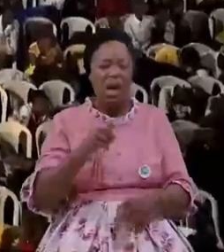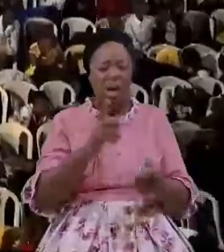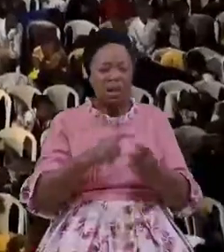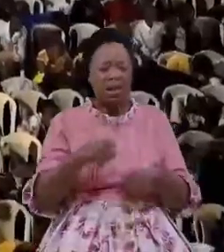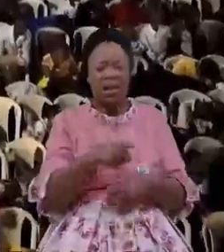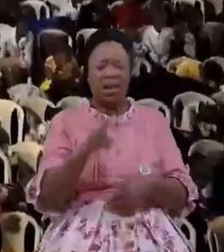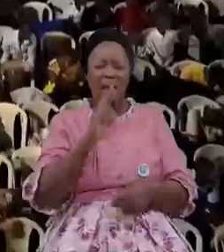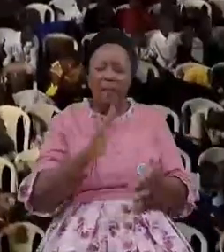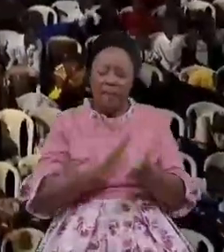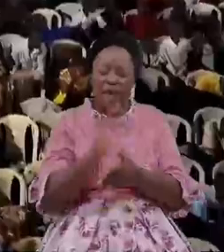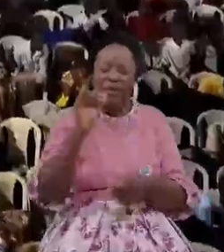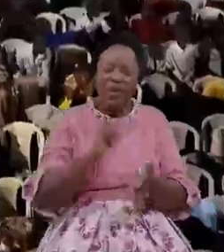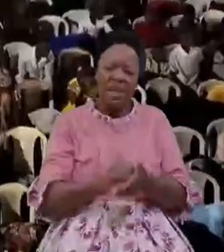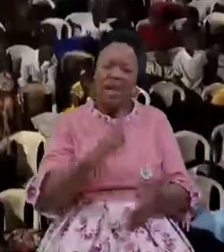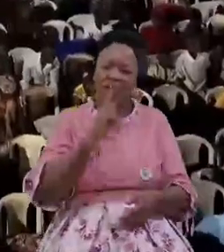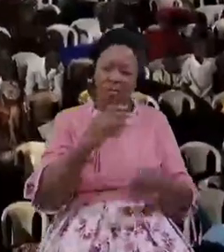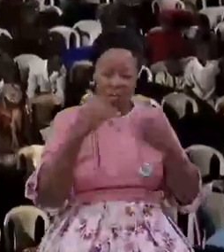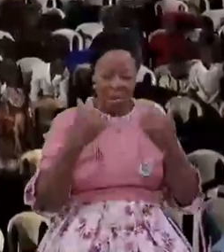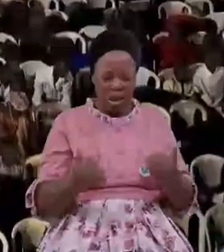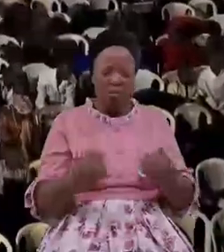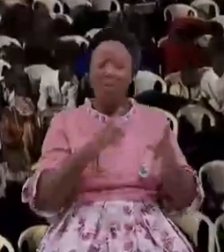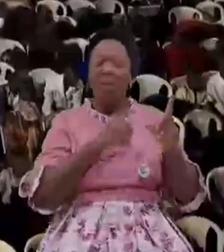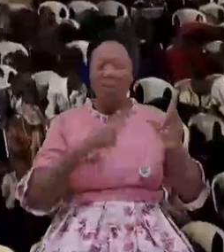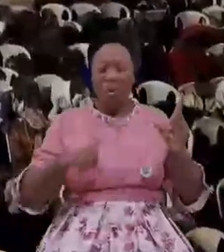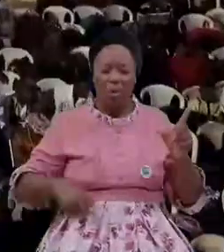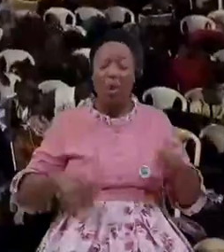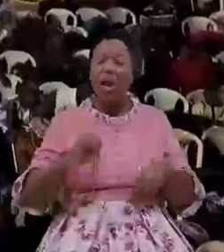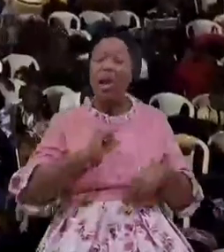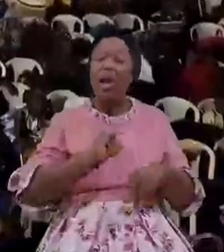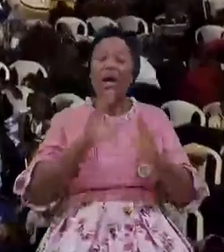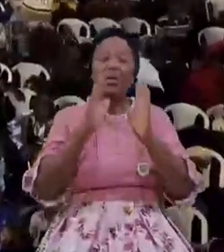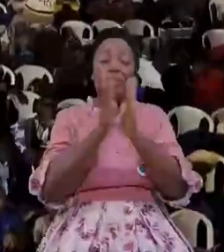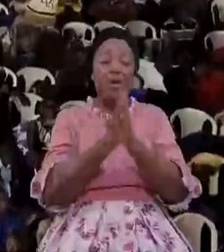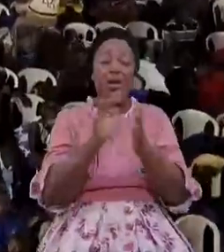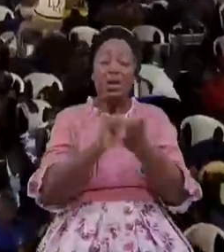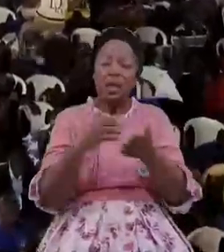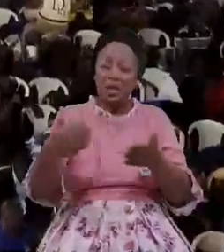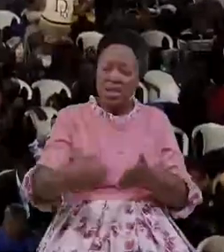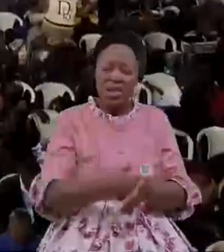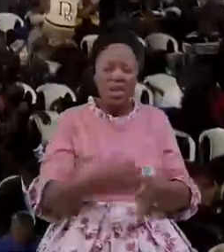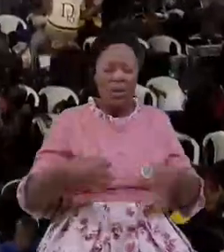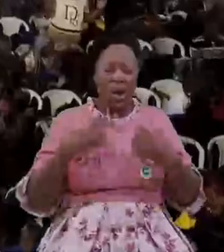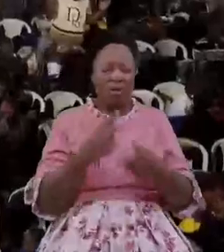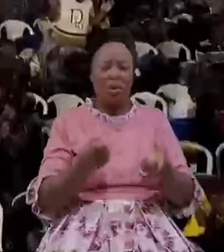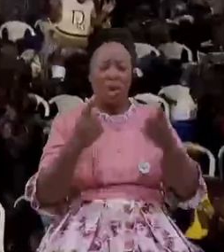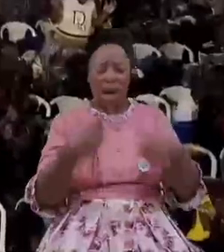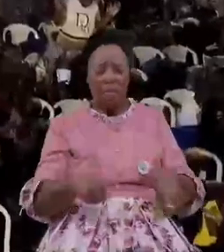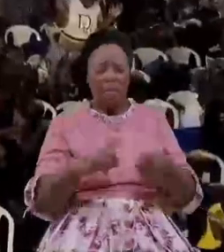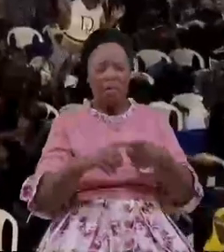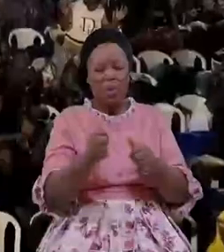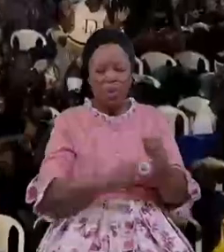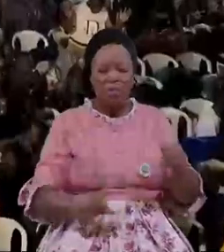il croit à cette vérité maintenant seigneur je prie qu'une nouvelle vie vienne à